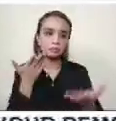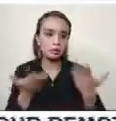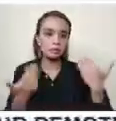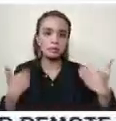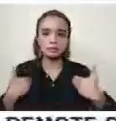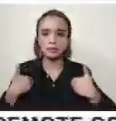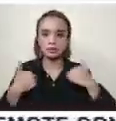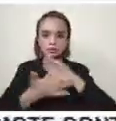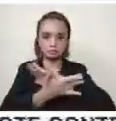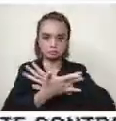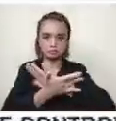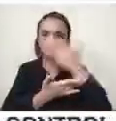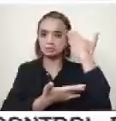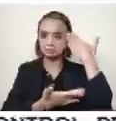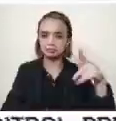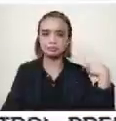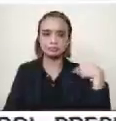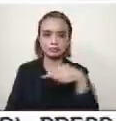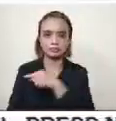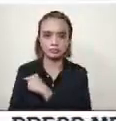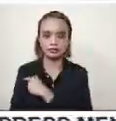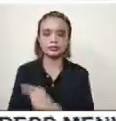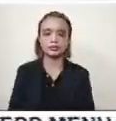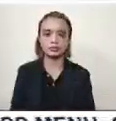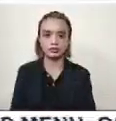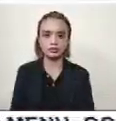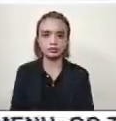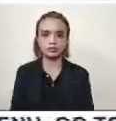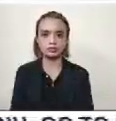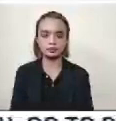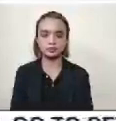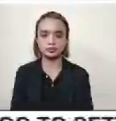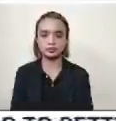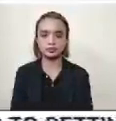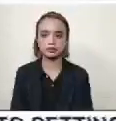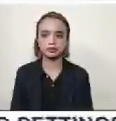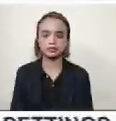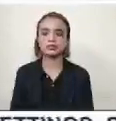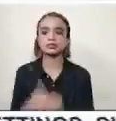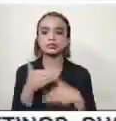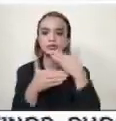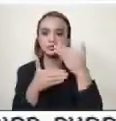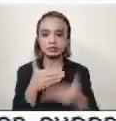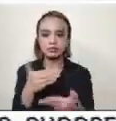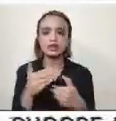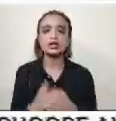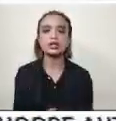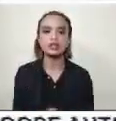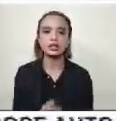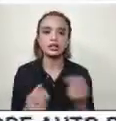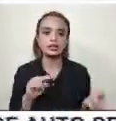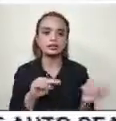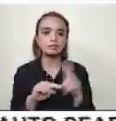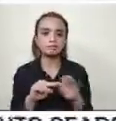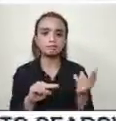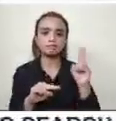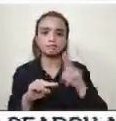at 0.6% ang critical. 228 naman ang nasawi, kaya nasa